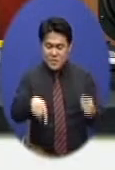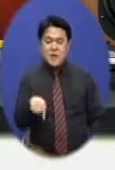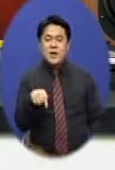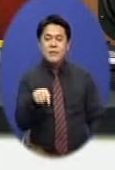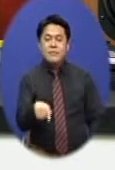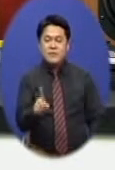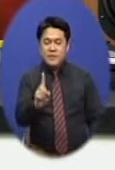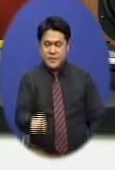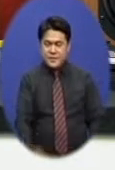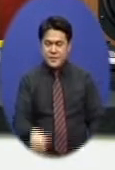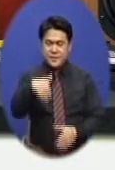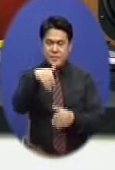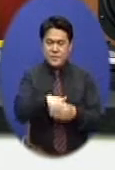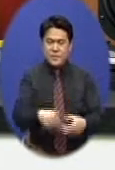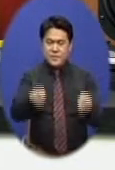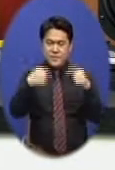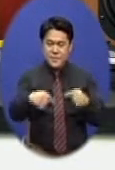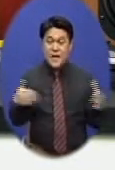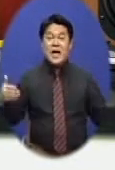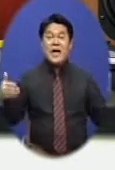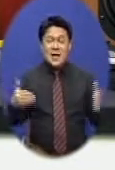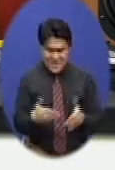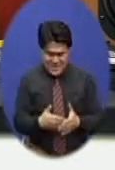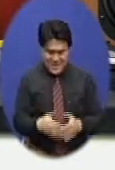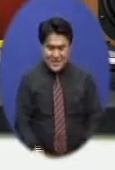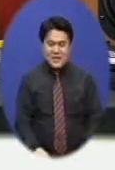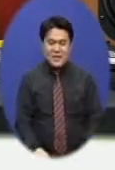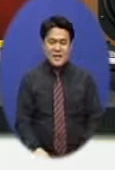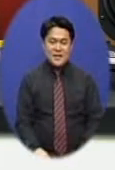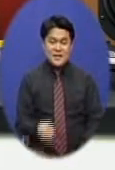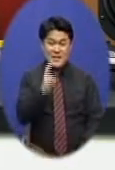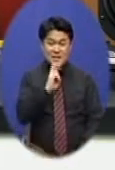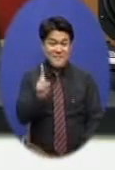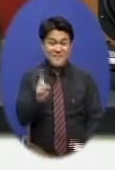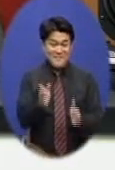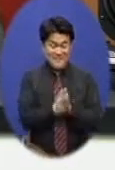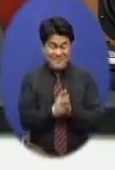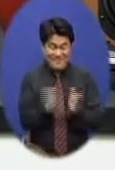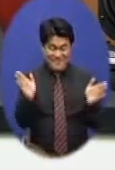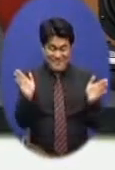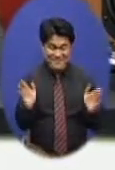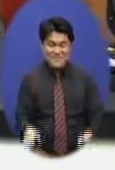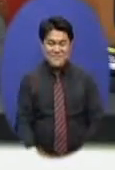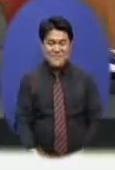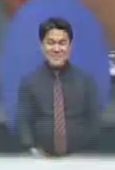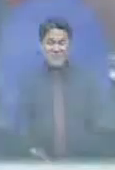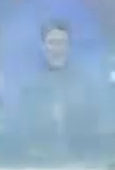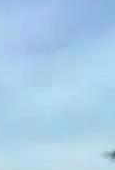정자를 누르면 심사가 완료됩니다. 네. 자, 역전 열단량 음악 주세요.